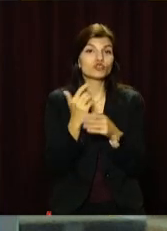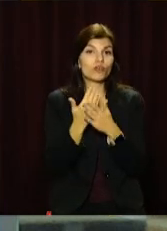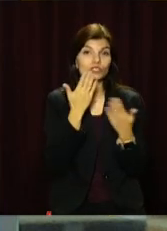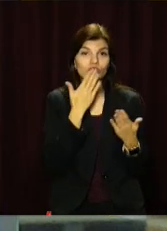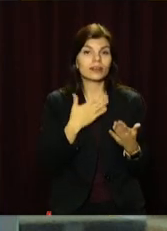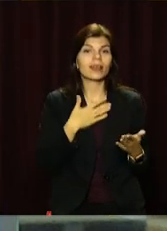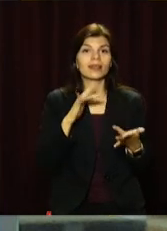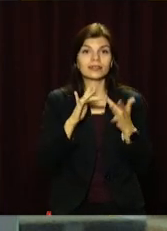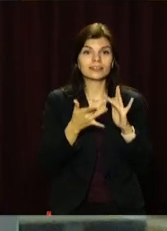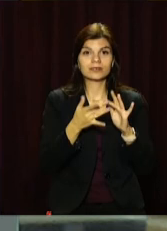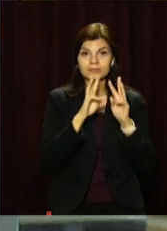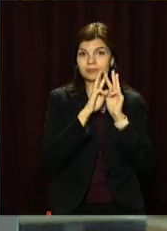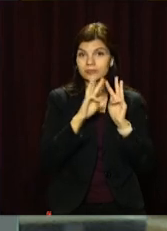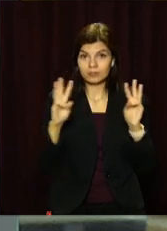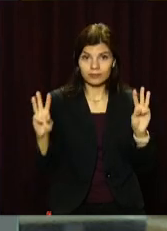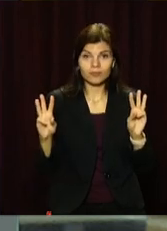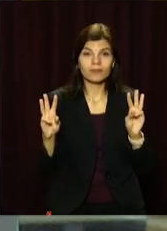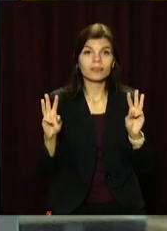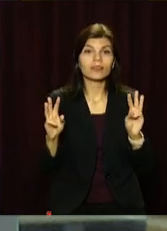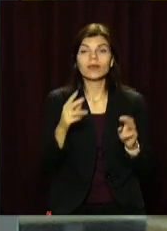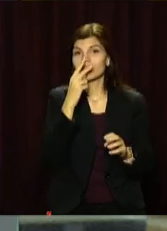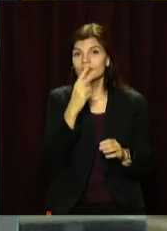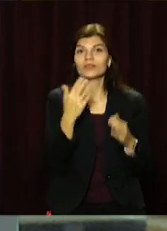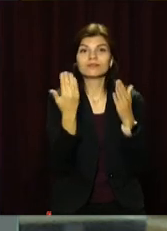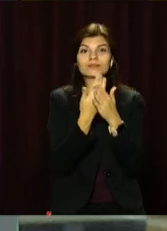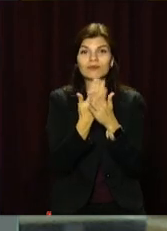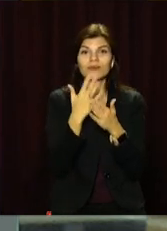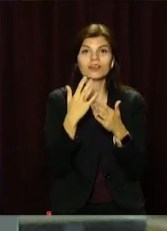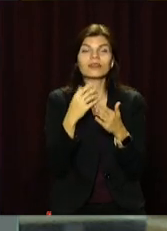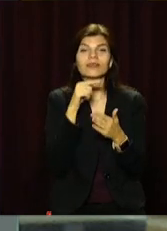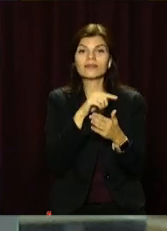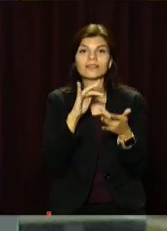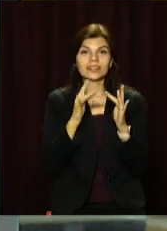нашому сайті opentv.media. Дивіться сюжети в соціальних мережах